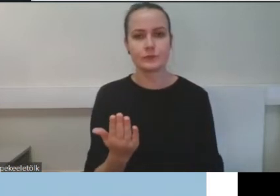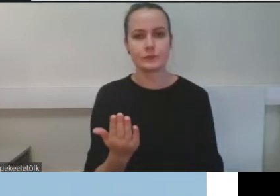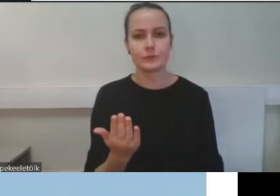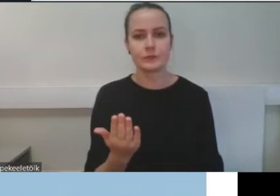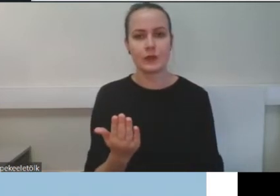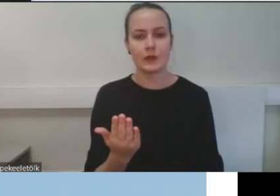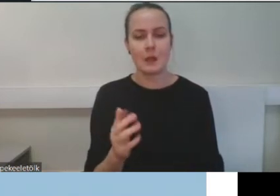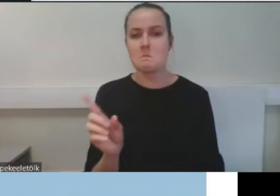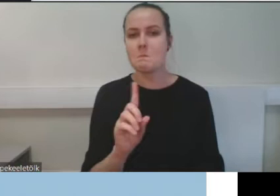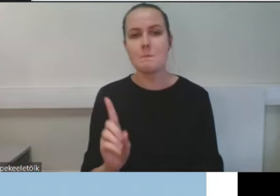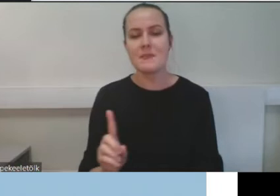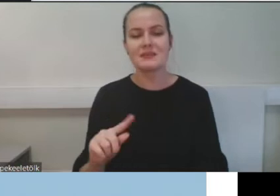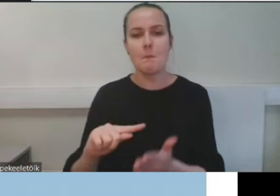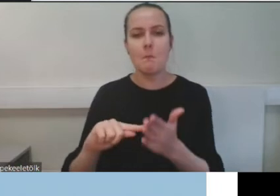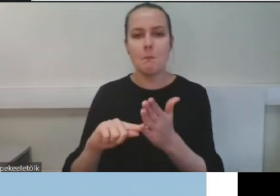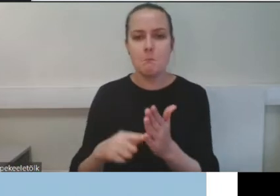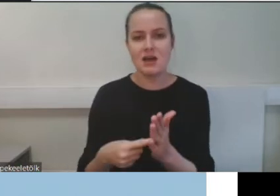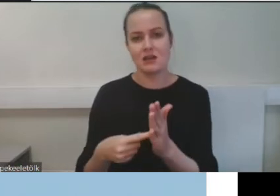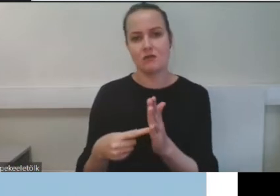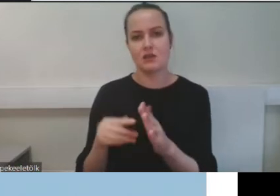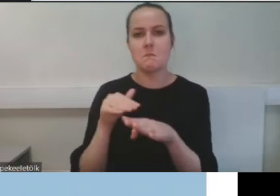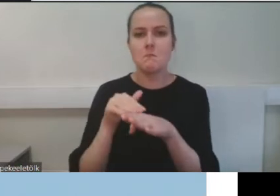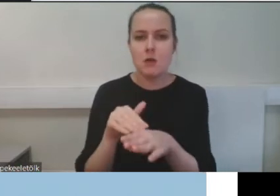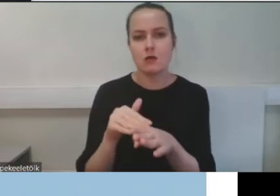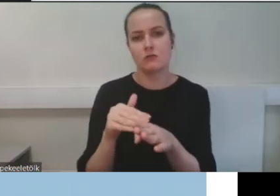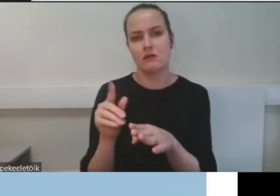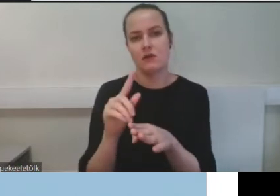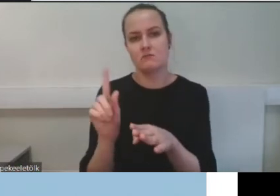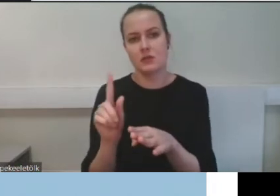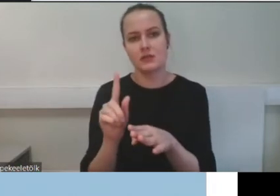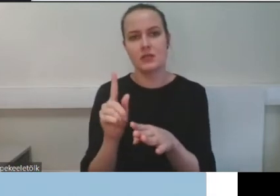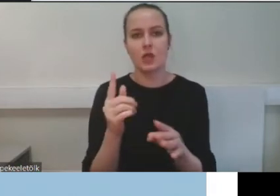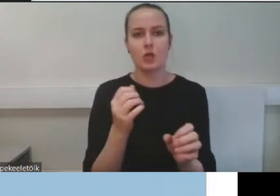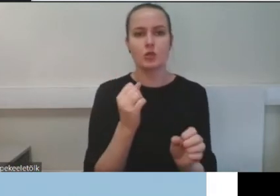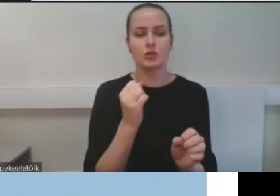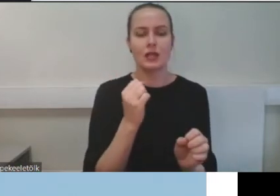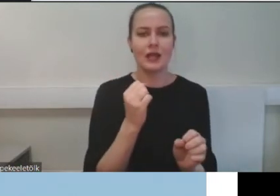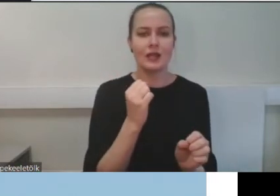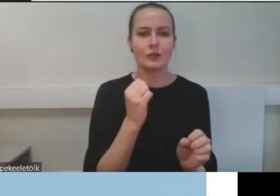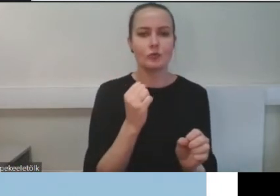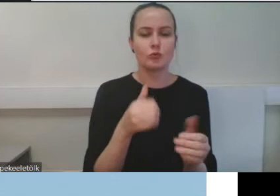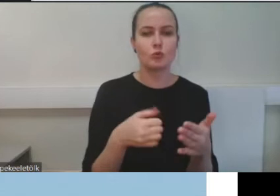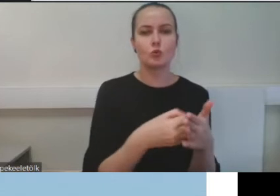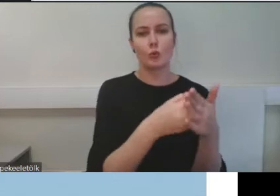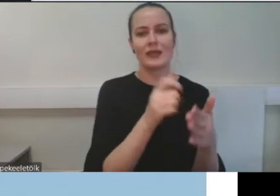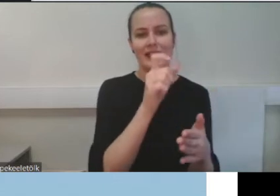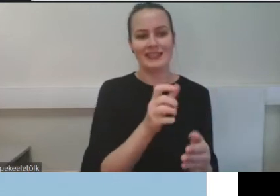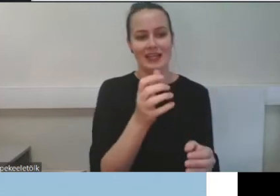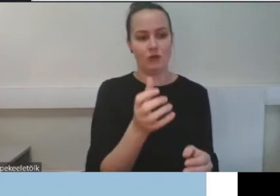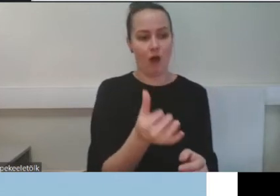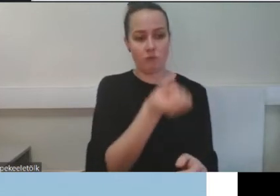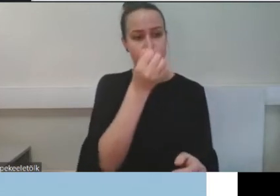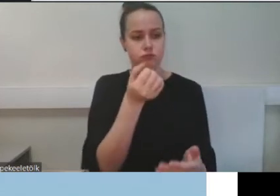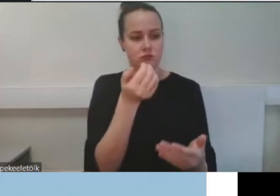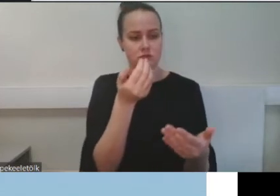samuti teenuse osutamise kulud ja rahastamine. Ja alt on näha, et siis andmed on olemas iga maakonna